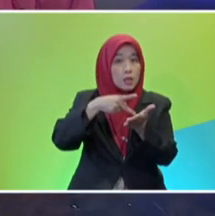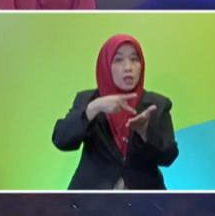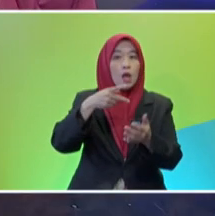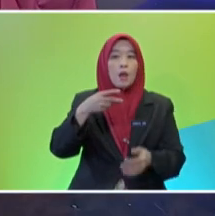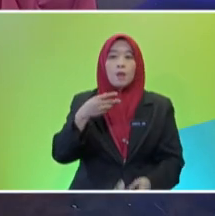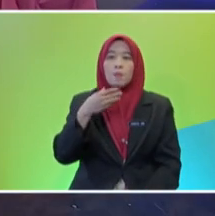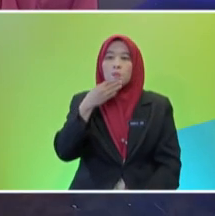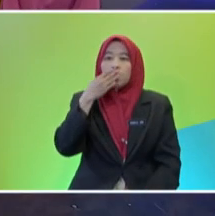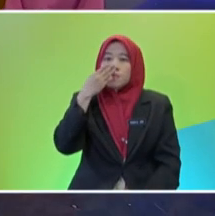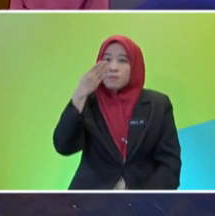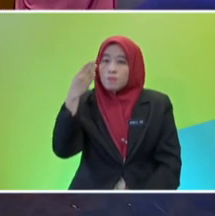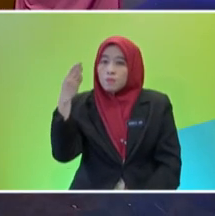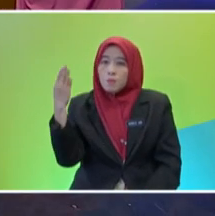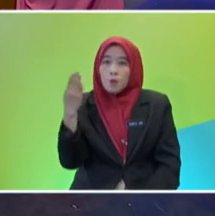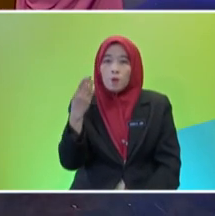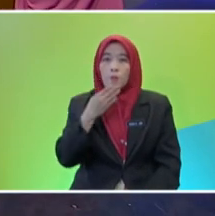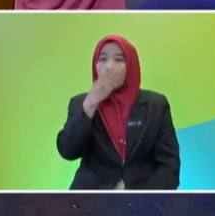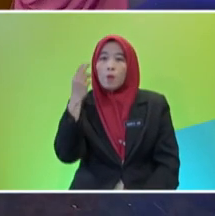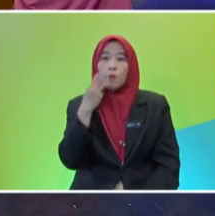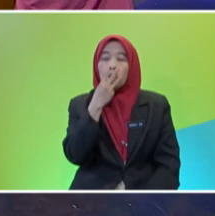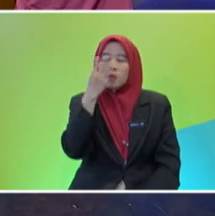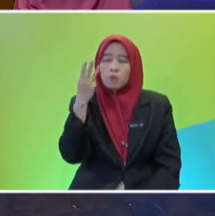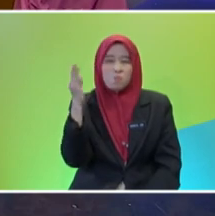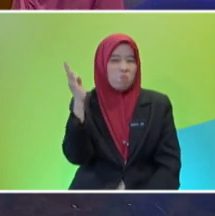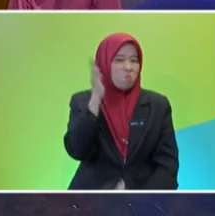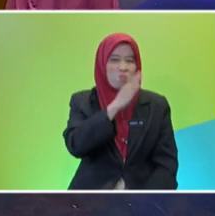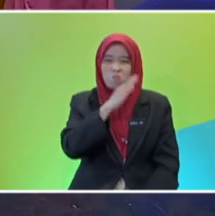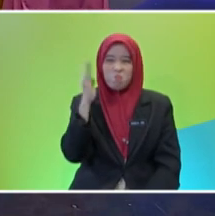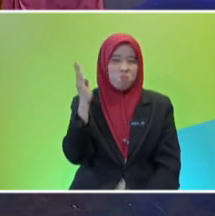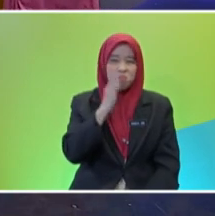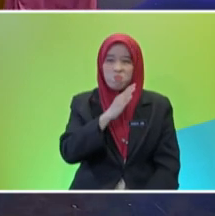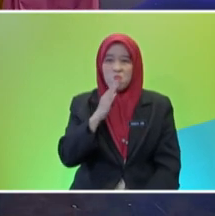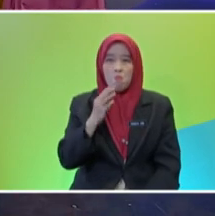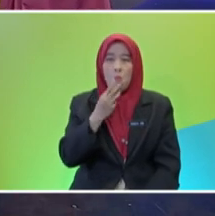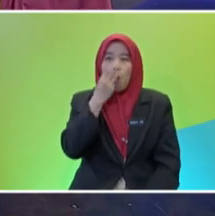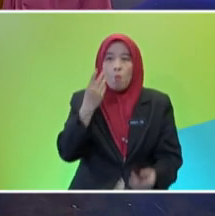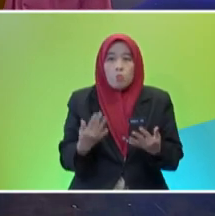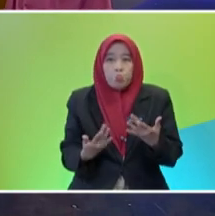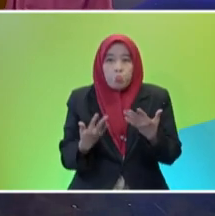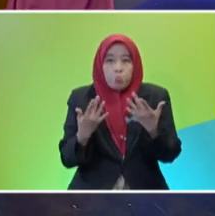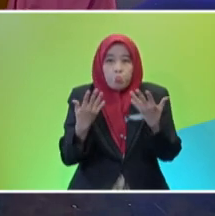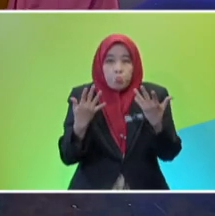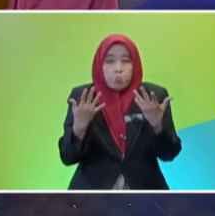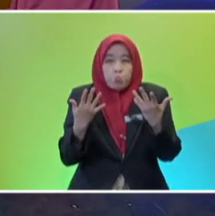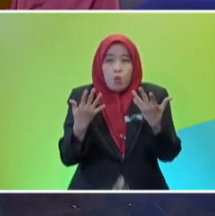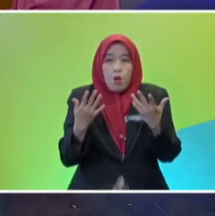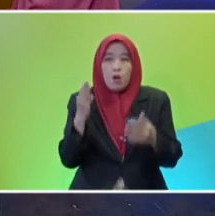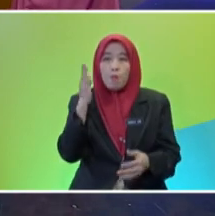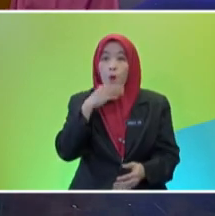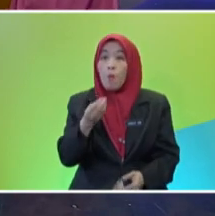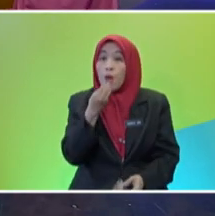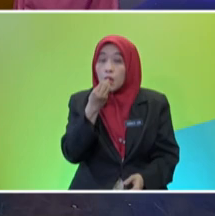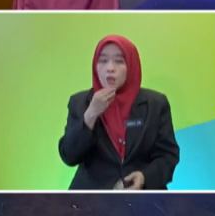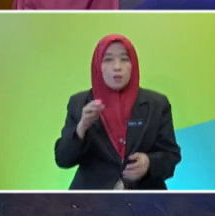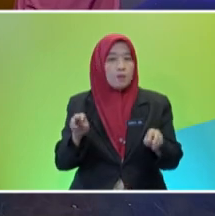ada bau. Bau wangi, bau busuk, bau aroma terbakar, bau makanan